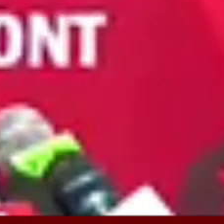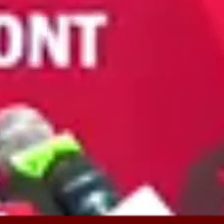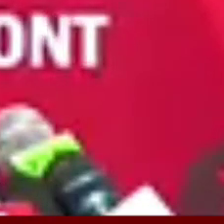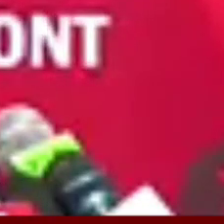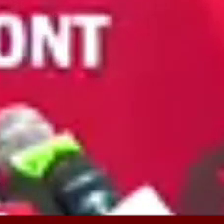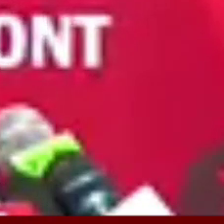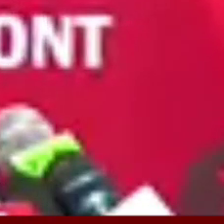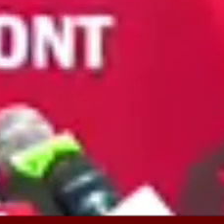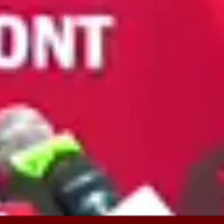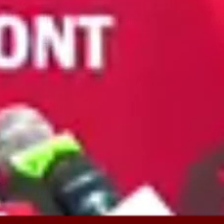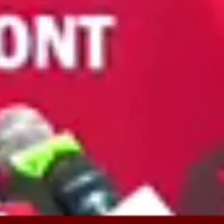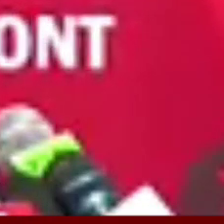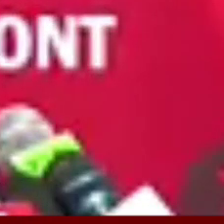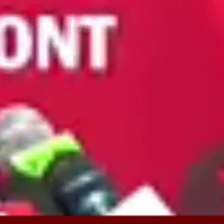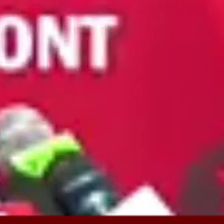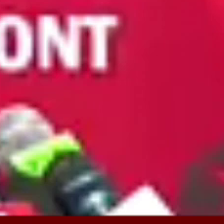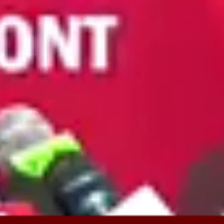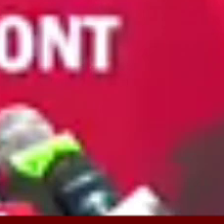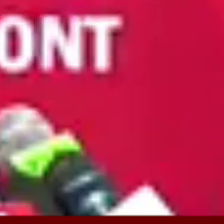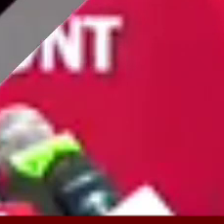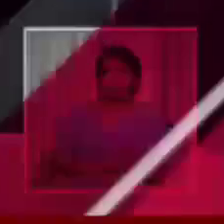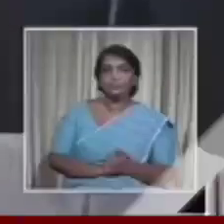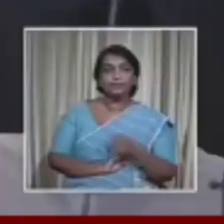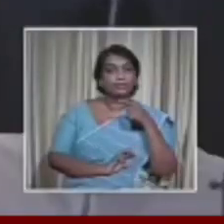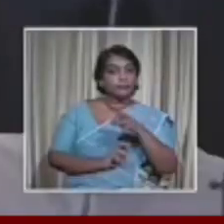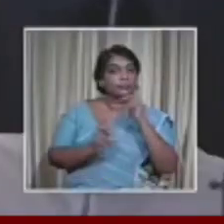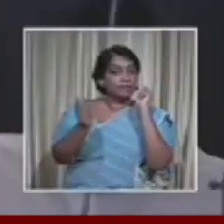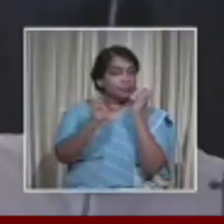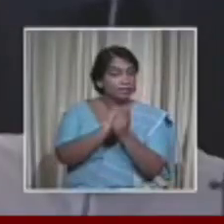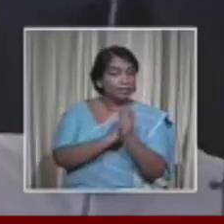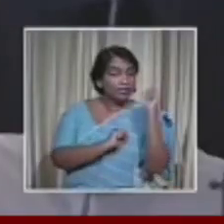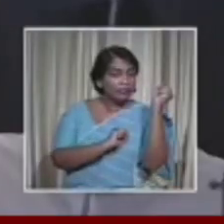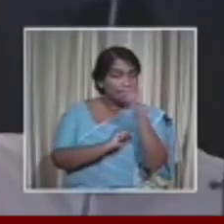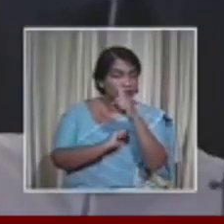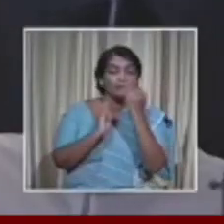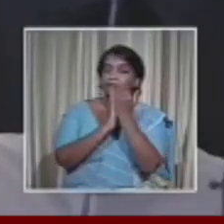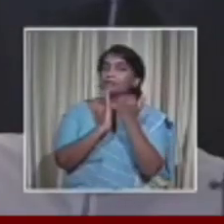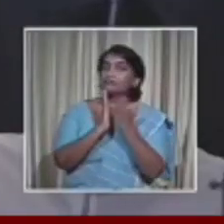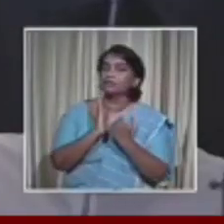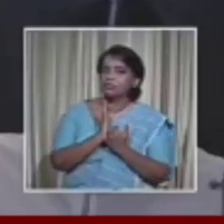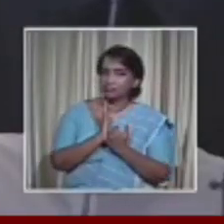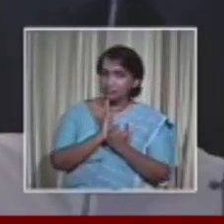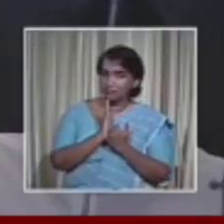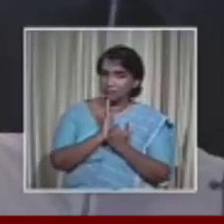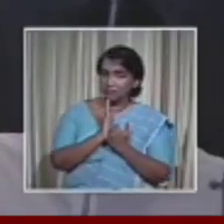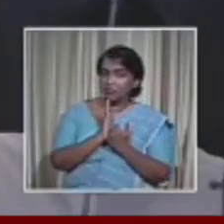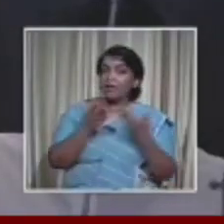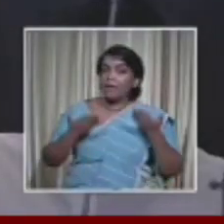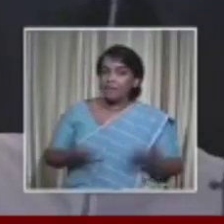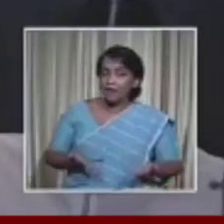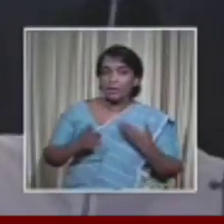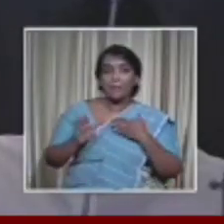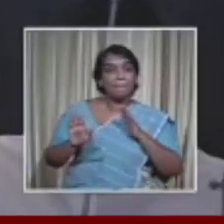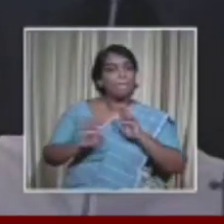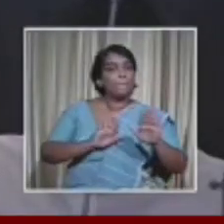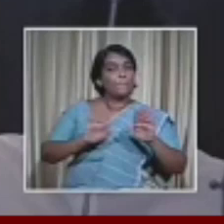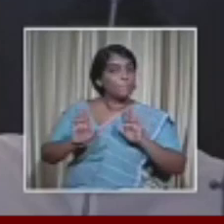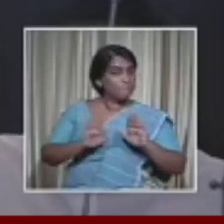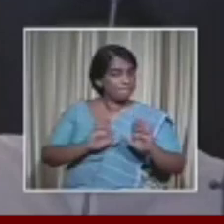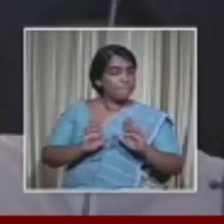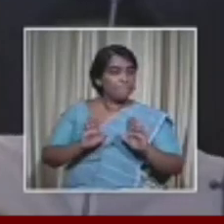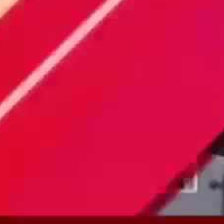பதவி விலக வேண்டும். அனுரகுமார திசாநாயக்க. இந்த ஆட்சி உடன் மாறட்டும், நிலையான அரசு மலரட்டும். சபையில்